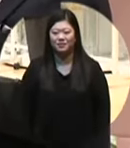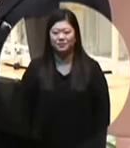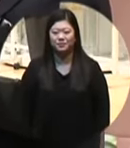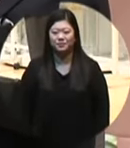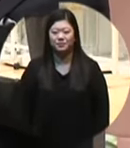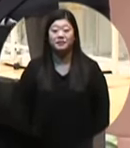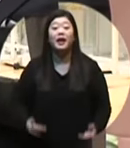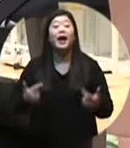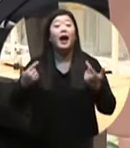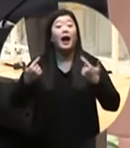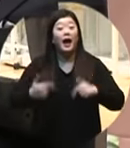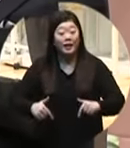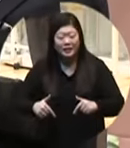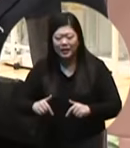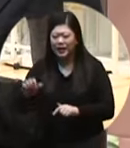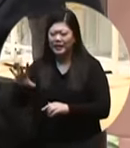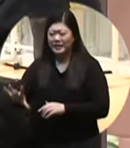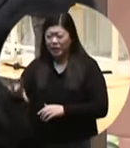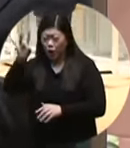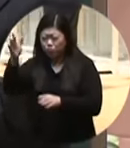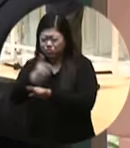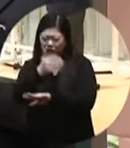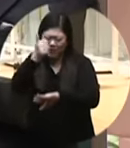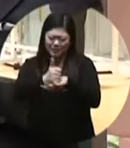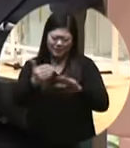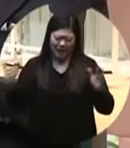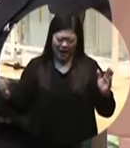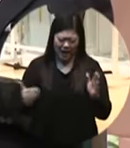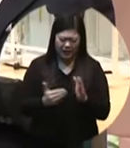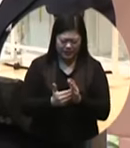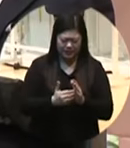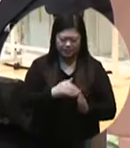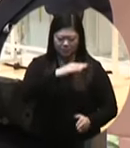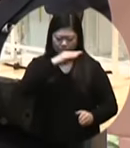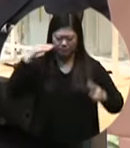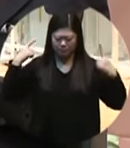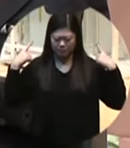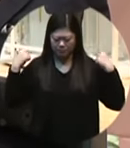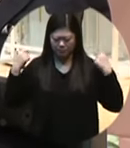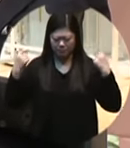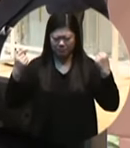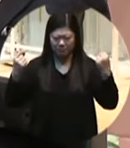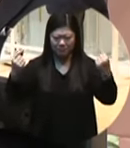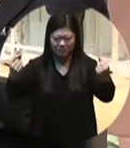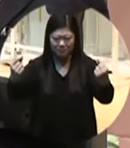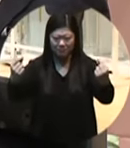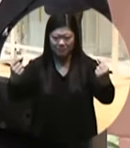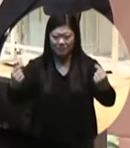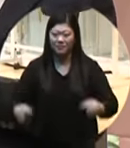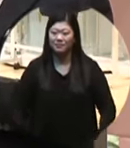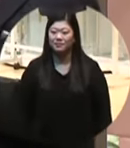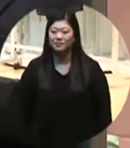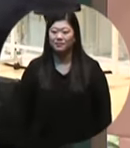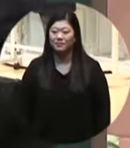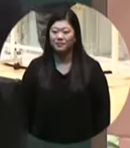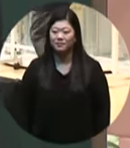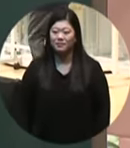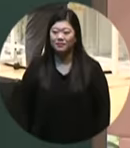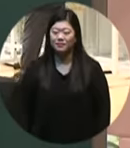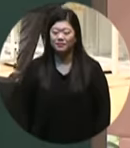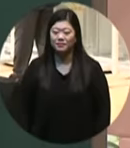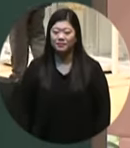항상 처음이자 마지막을 생각해야 돼. Always from the very beginning and also to the very end. 그렇죠. That's right.